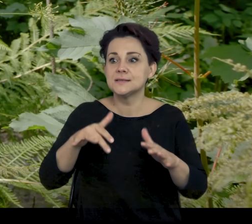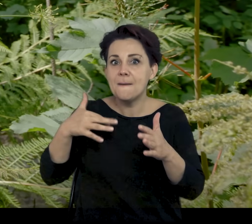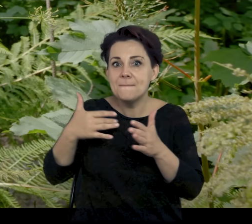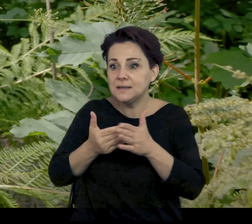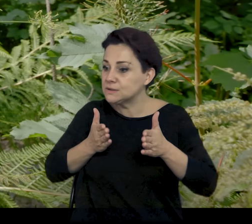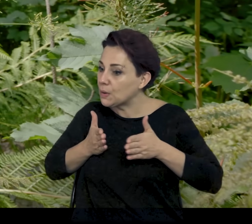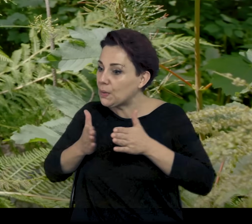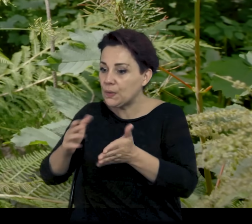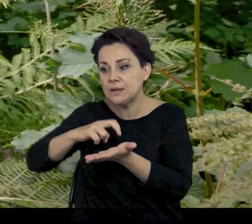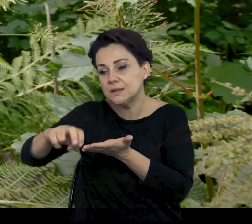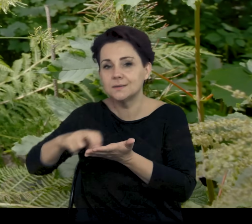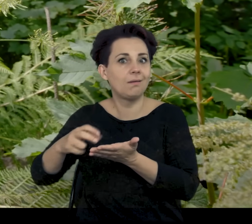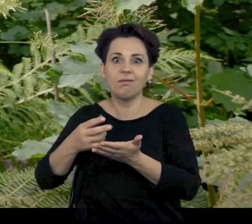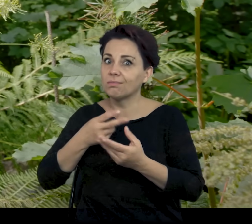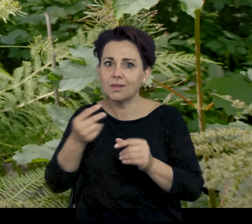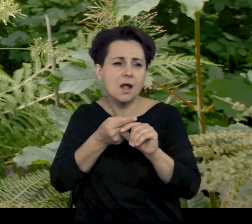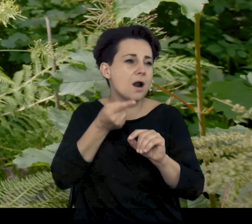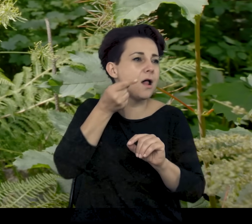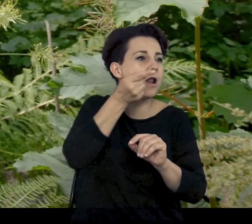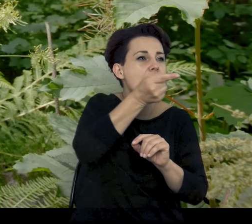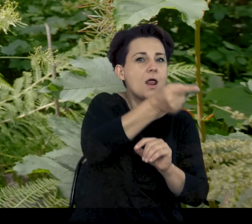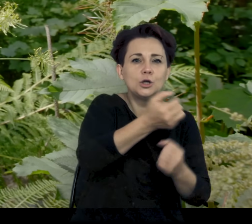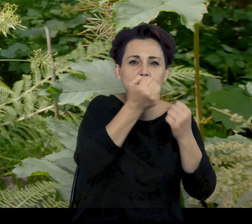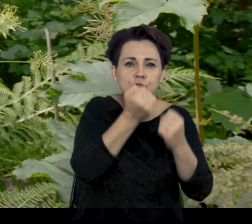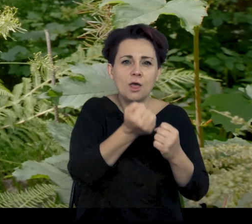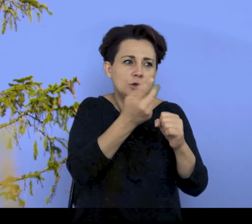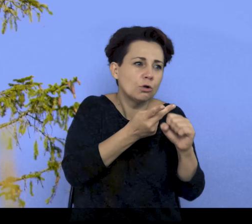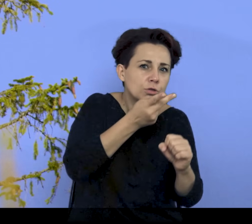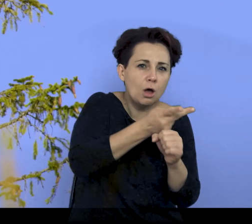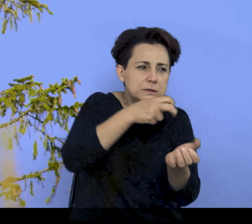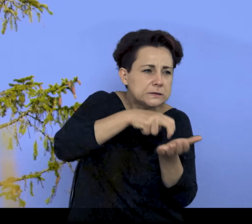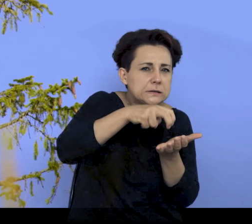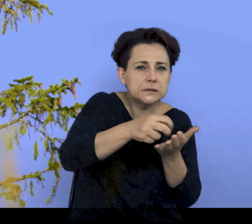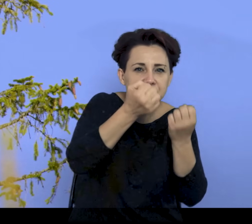miejscach, z dala od szlaków turystycznych.